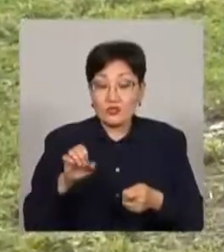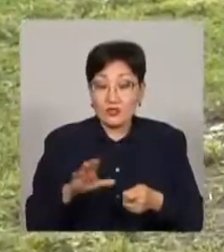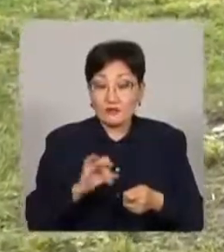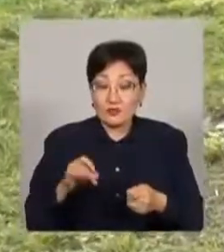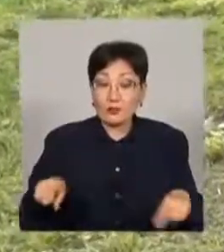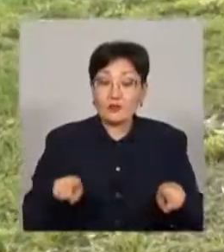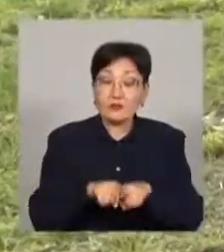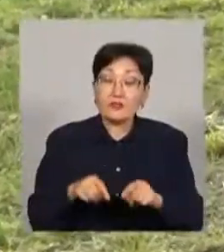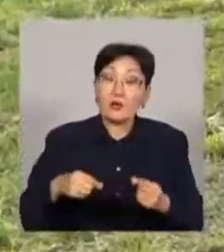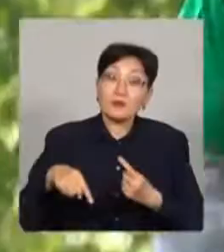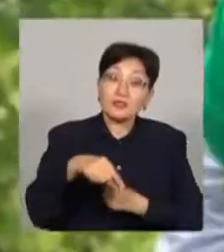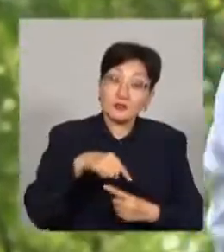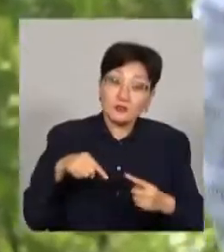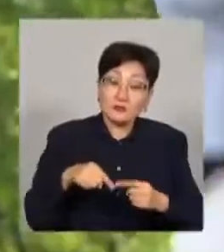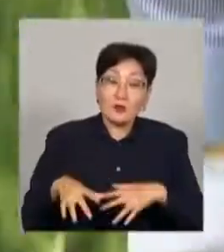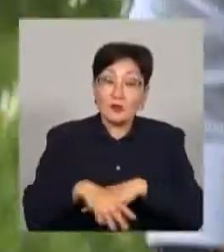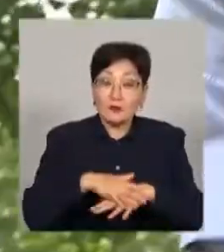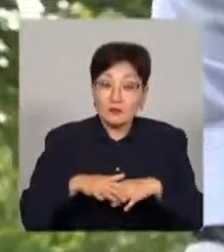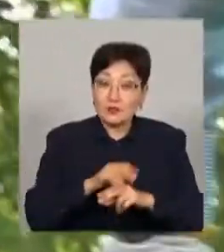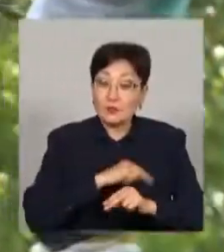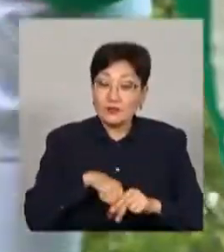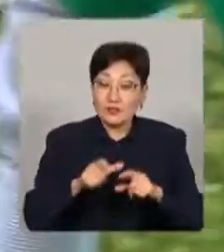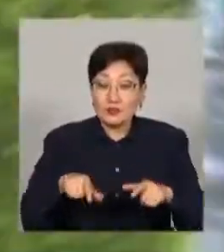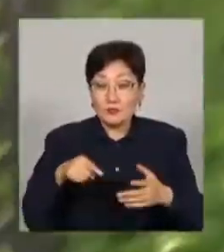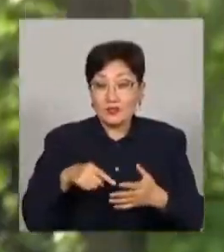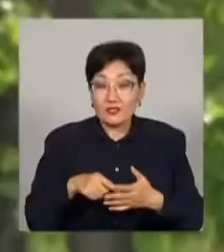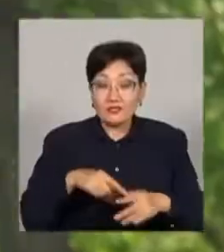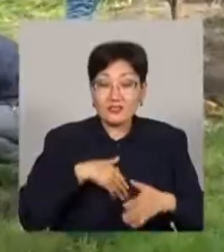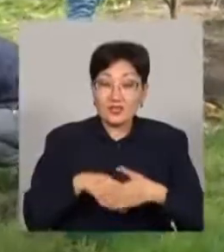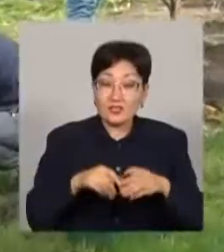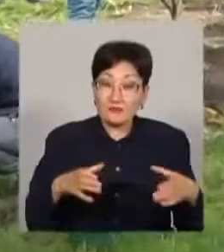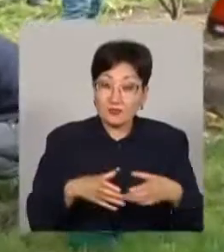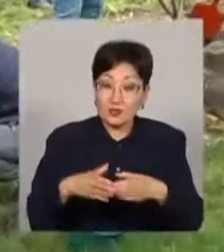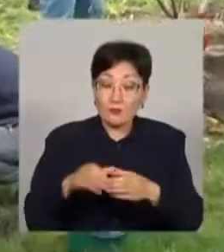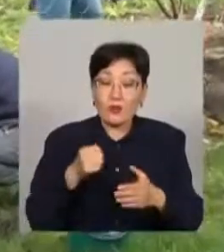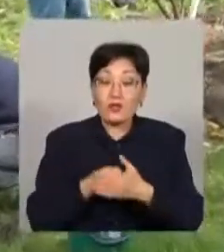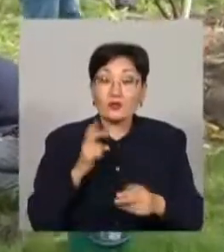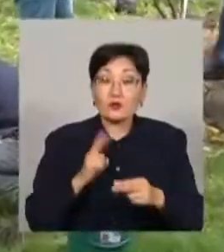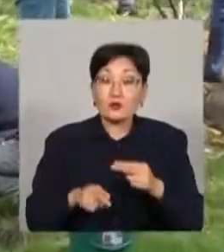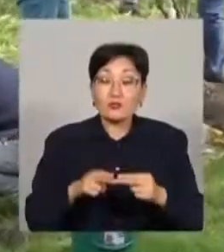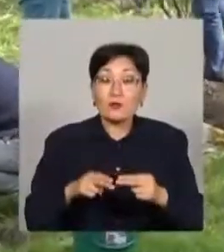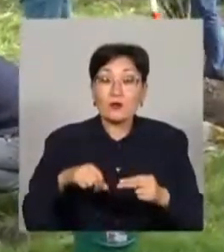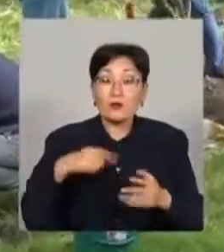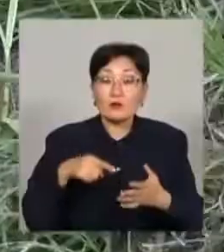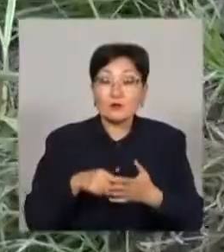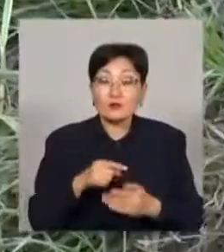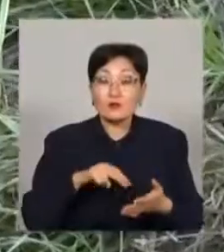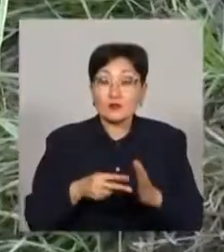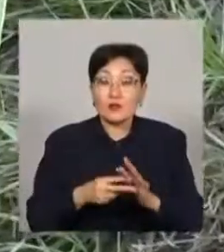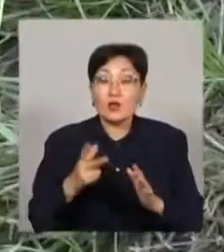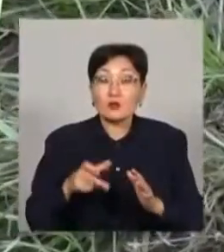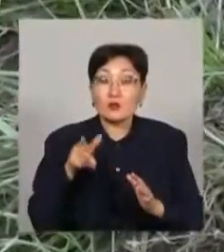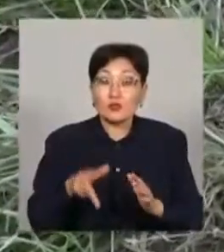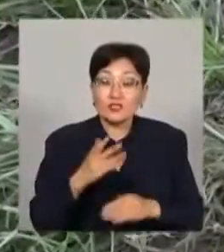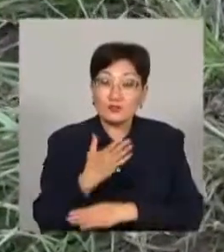а также предприниматели, общественные деятели и городские активисты. До конца года в городе планируется высадить более